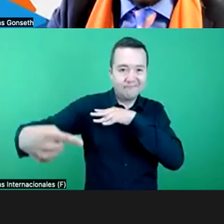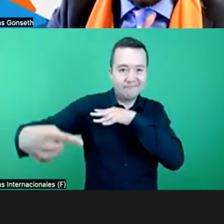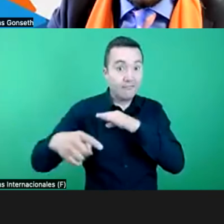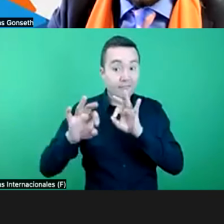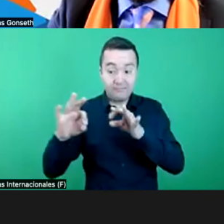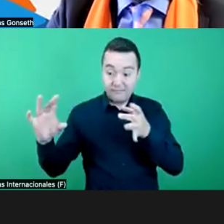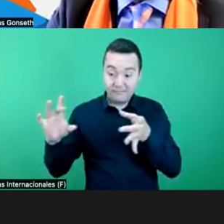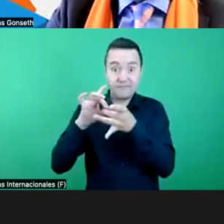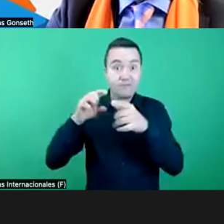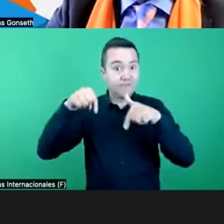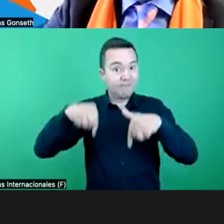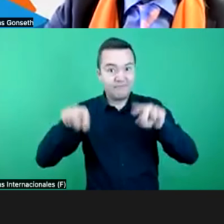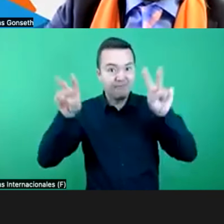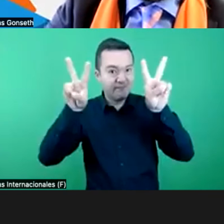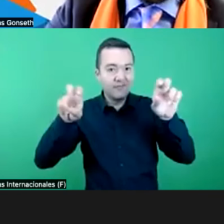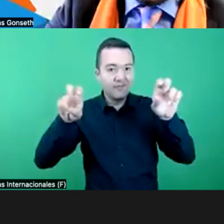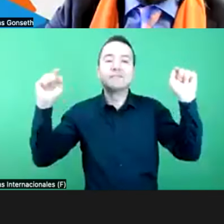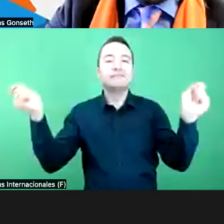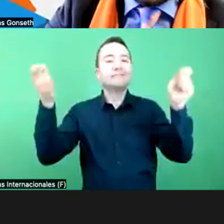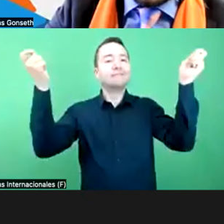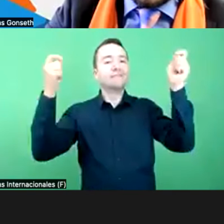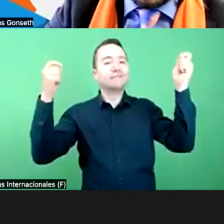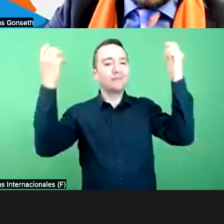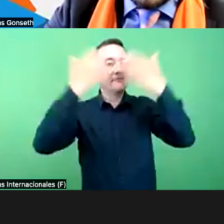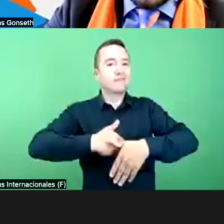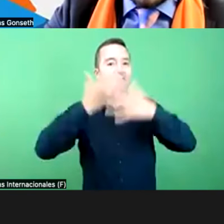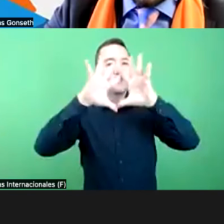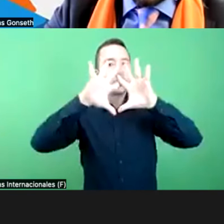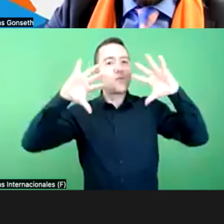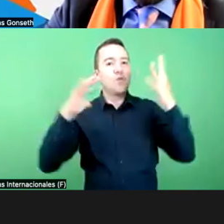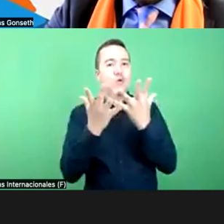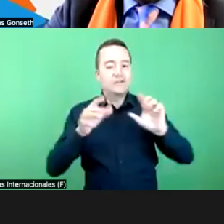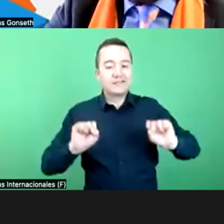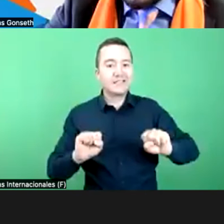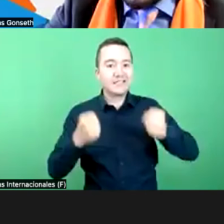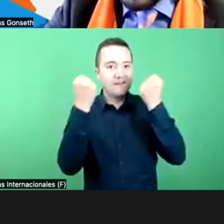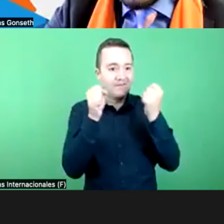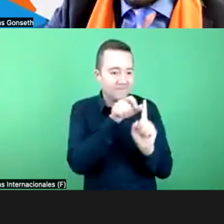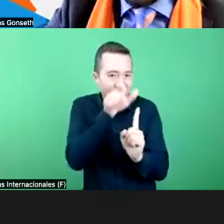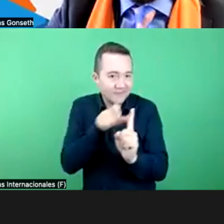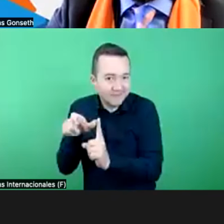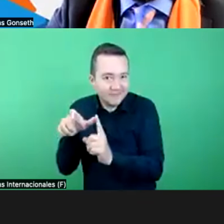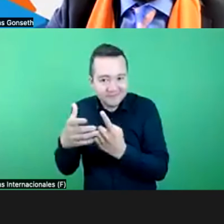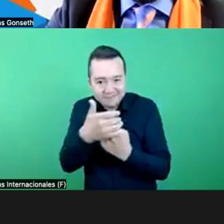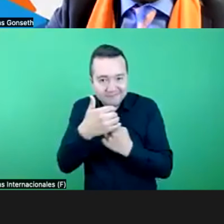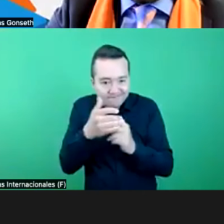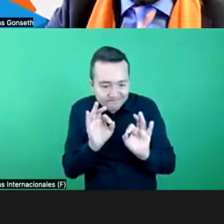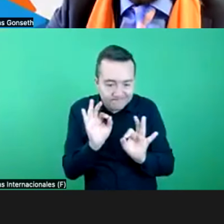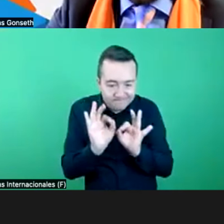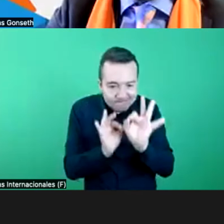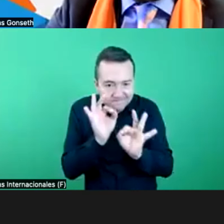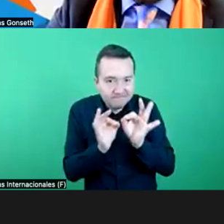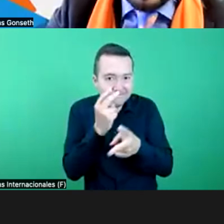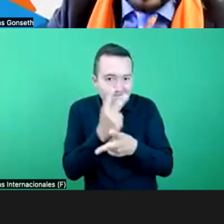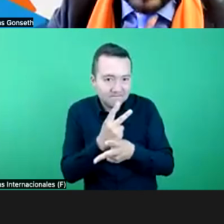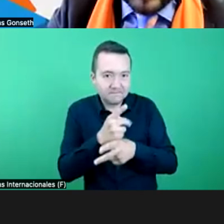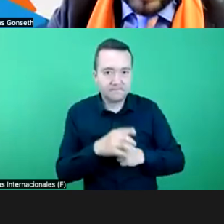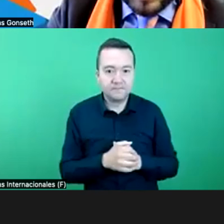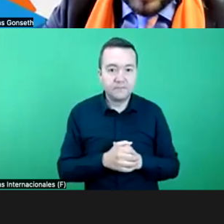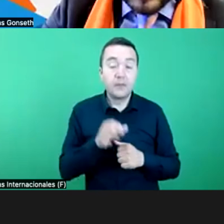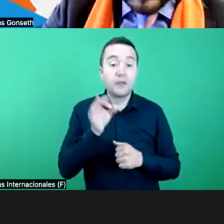Aujourd'hui, nous avons une activité autour de la Journée mondiale de la sécurité des patients. Comme tous les